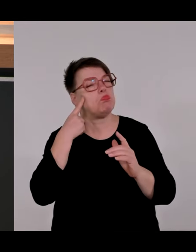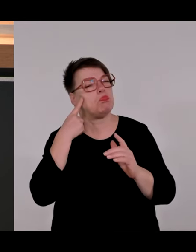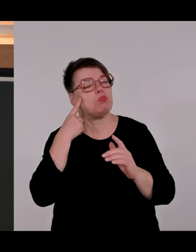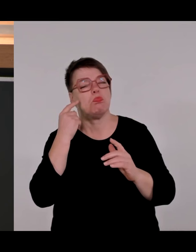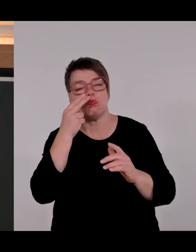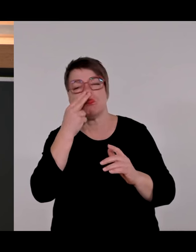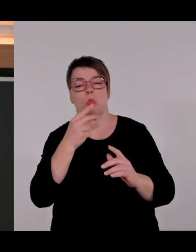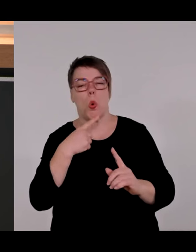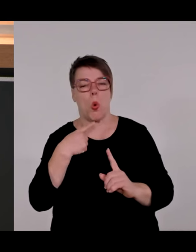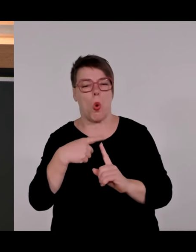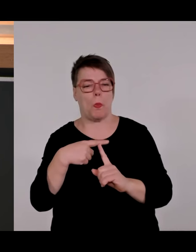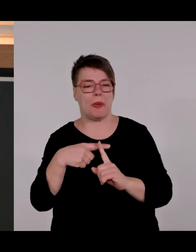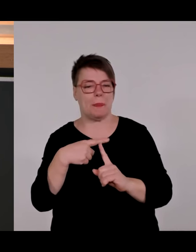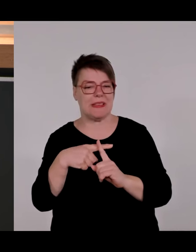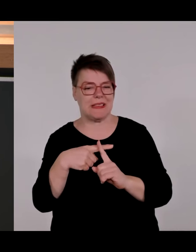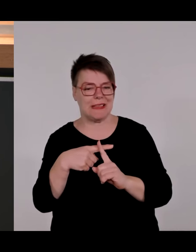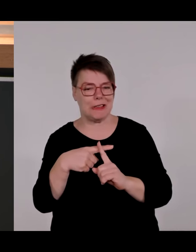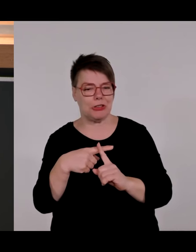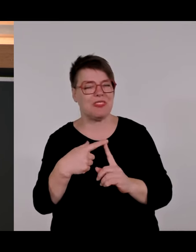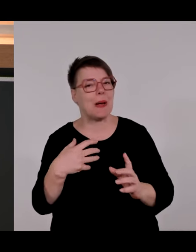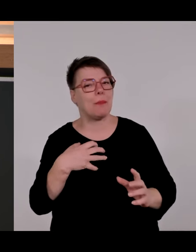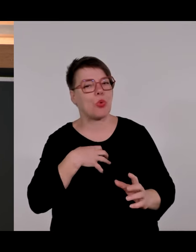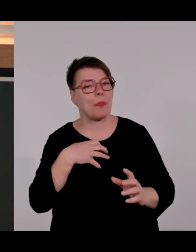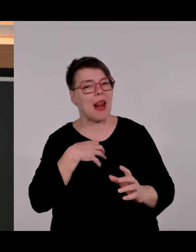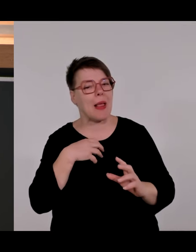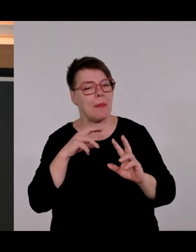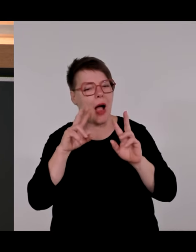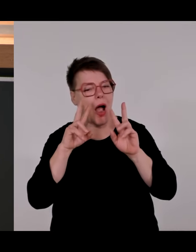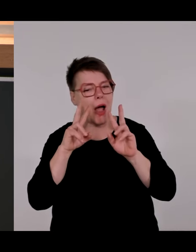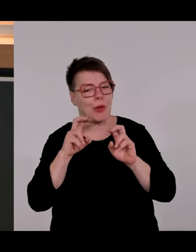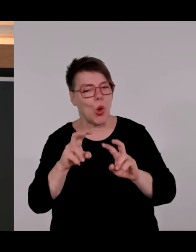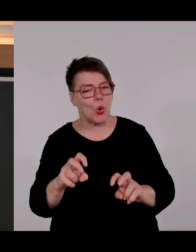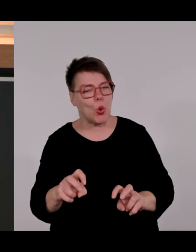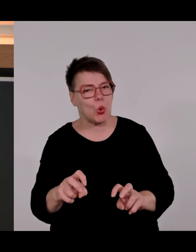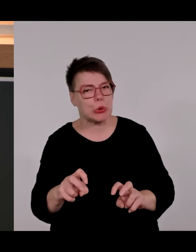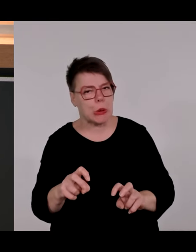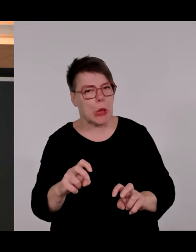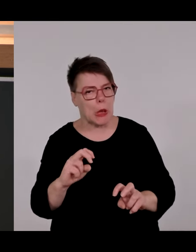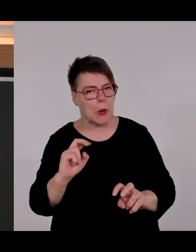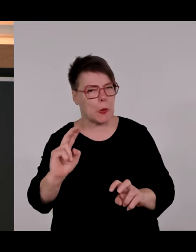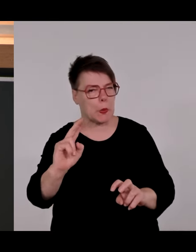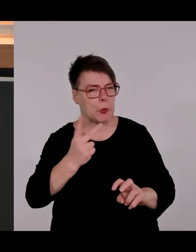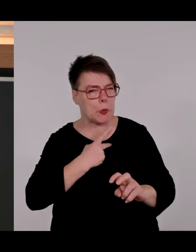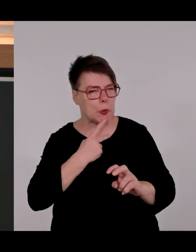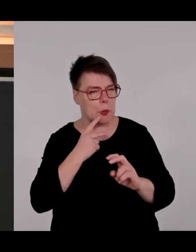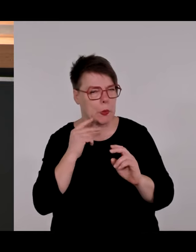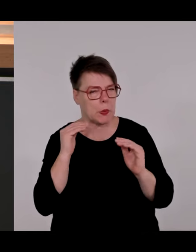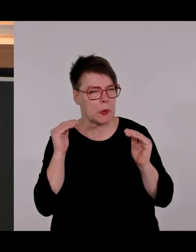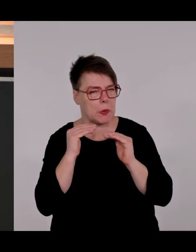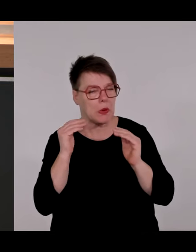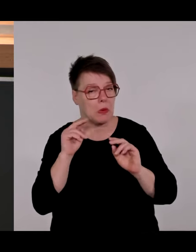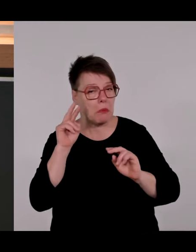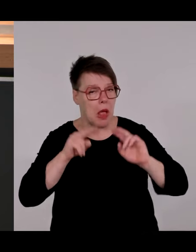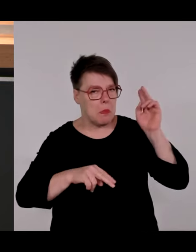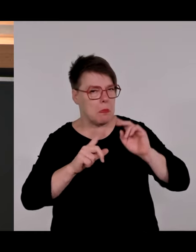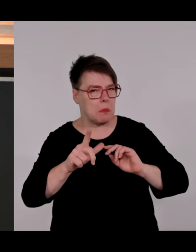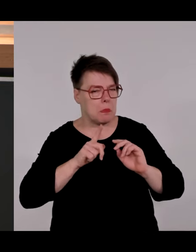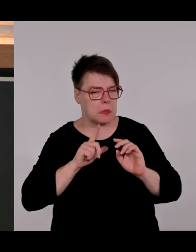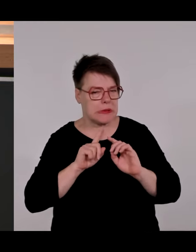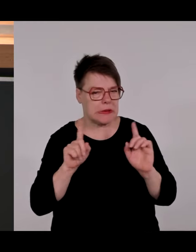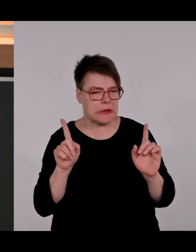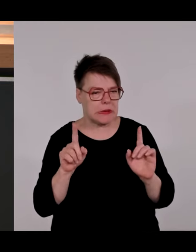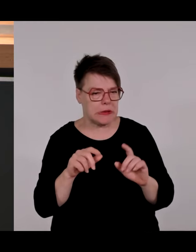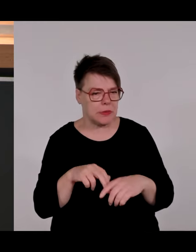Problemanalyse gar nicht so weit auseinanderliegen. Dass wir gemeinsam sehen,